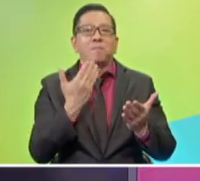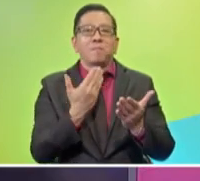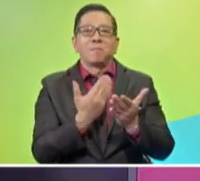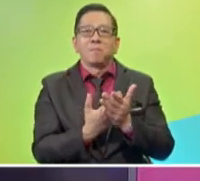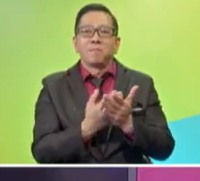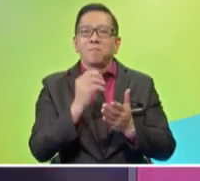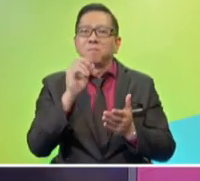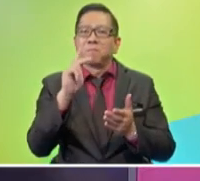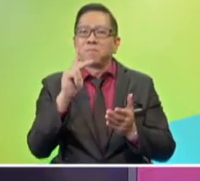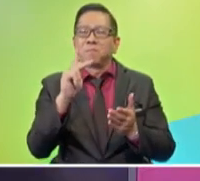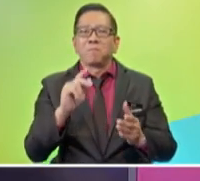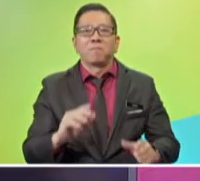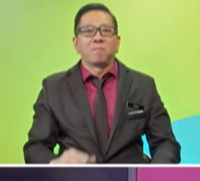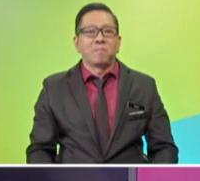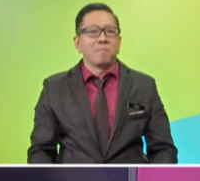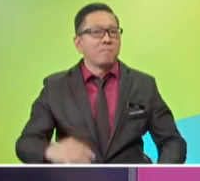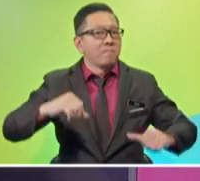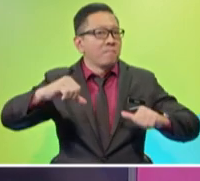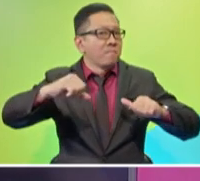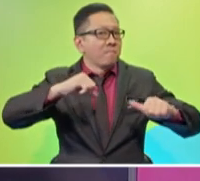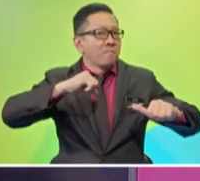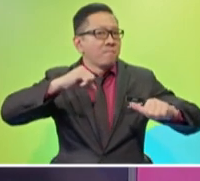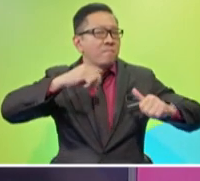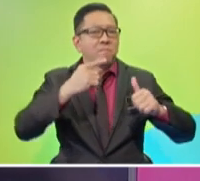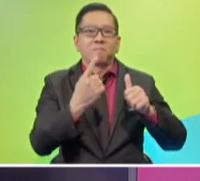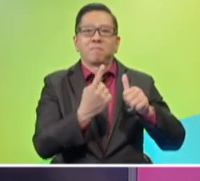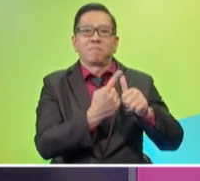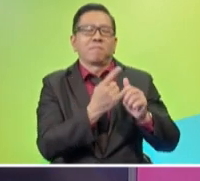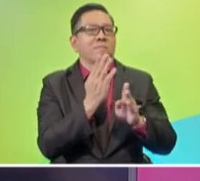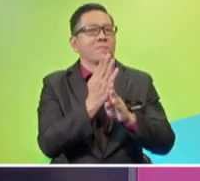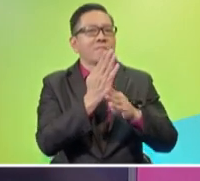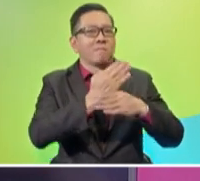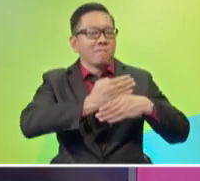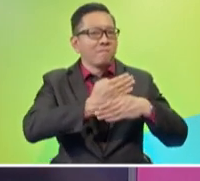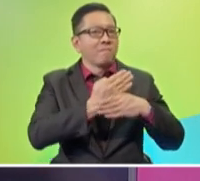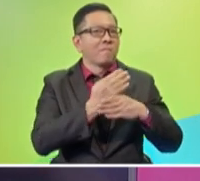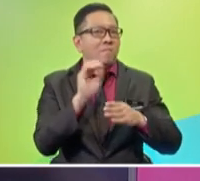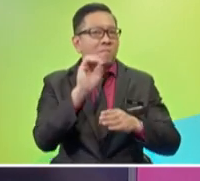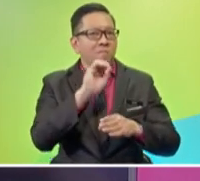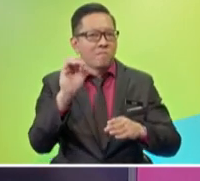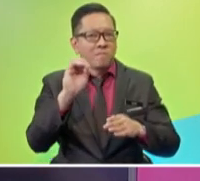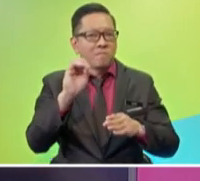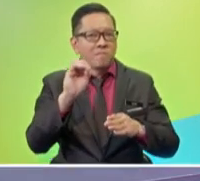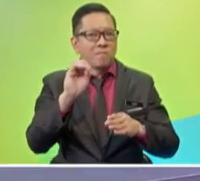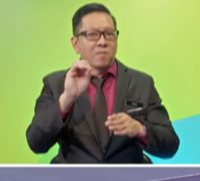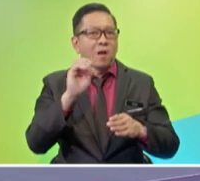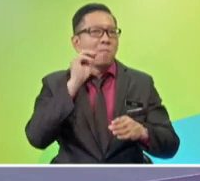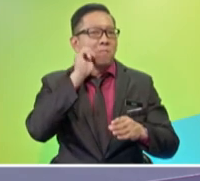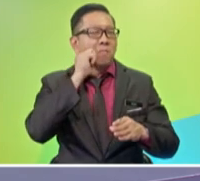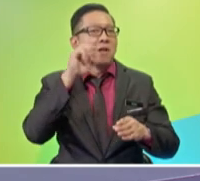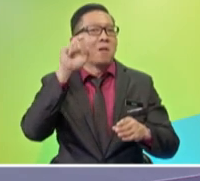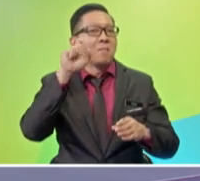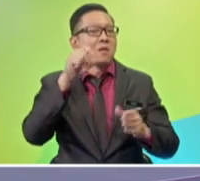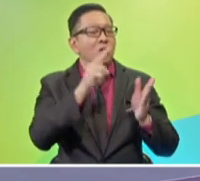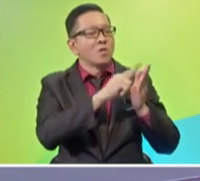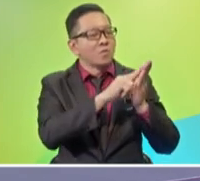Mira, pada aktiviti yang pertama kita ada bentuk sifar ini. Di mana Mira perlu surih dahulu.